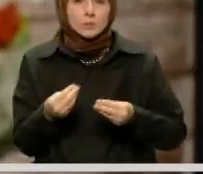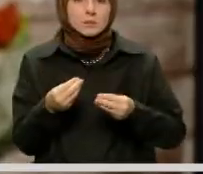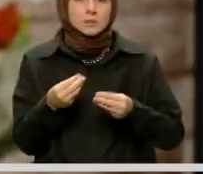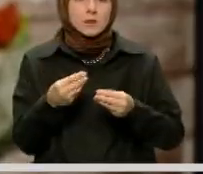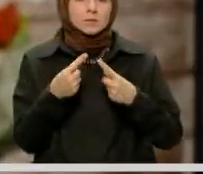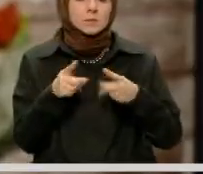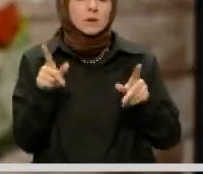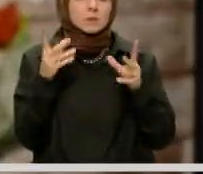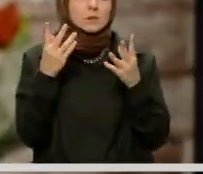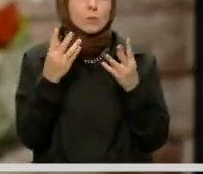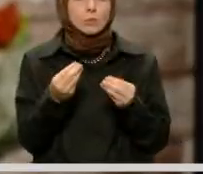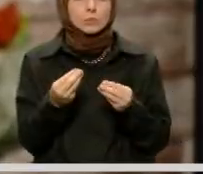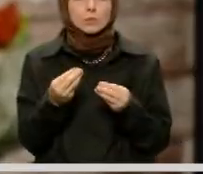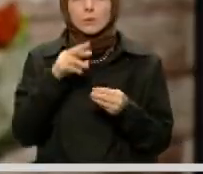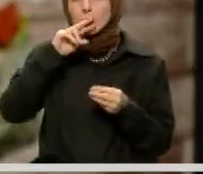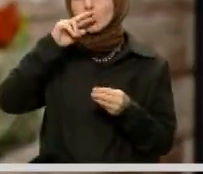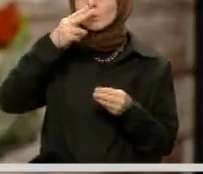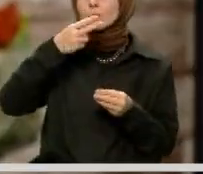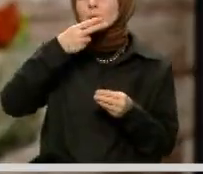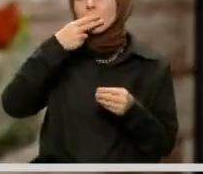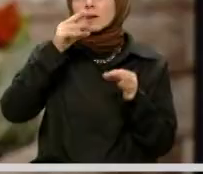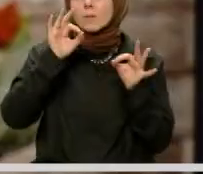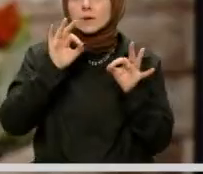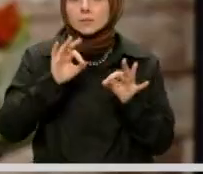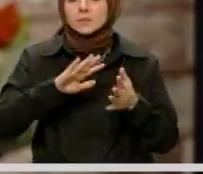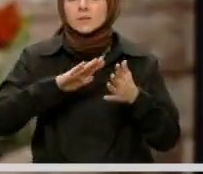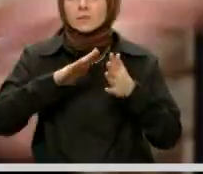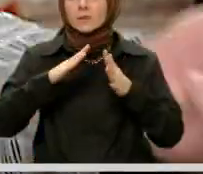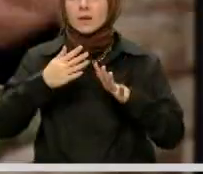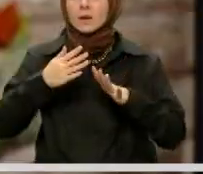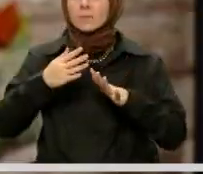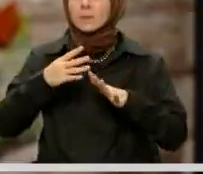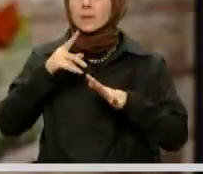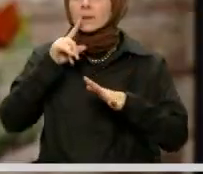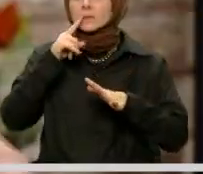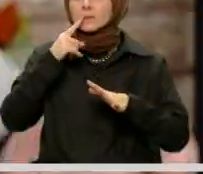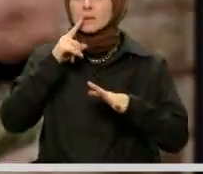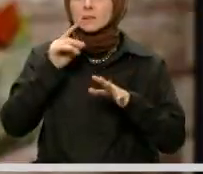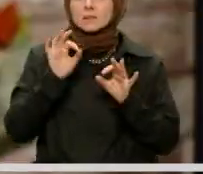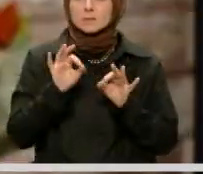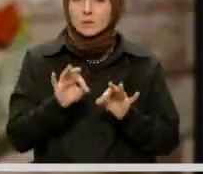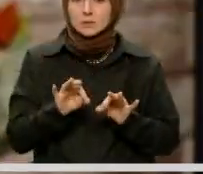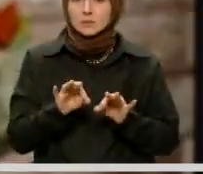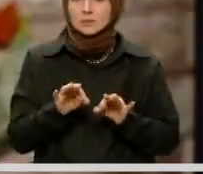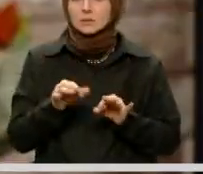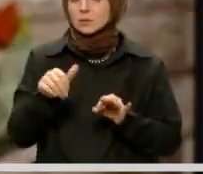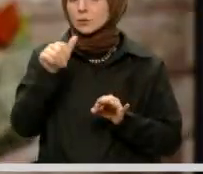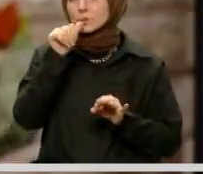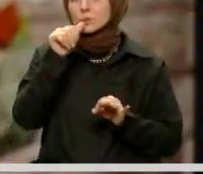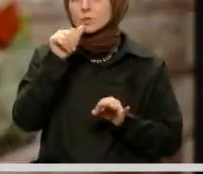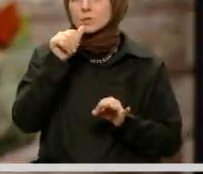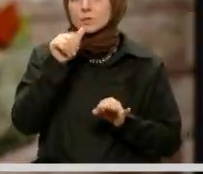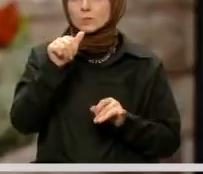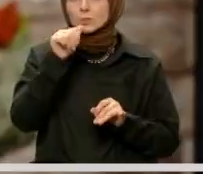biz de fark ettik. Hurmalarla başladık veya zeytinlerle başladık. Efendimiz böyle yapmıştır dedik. Su içtik, suyla